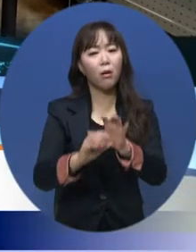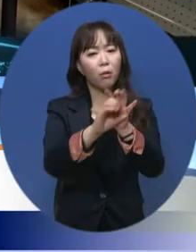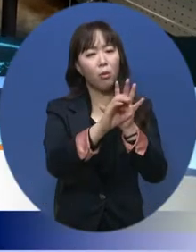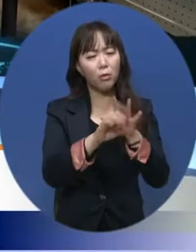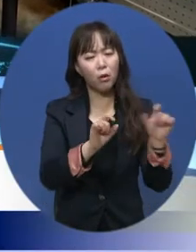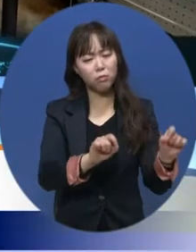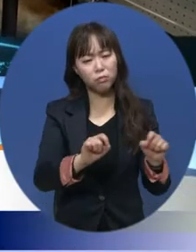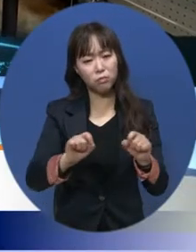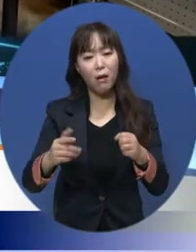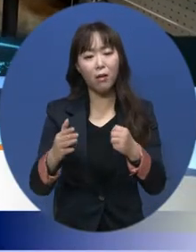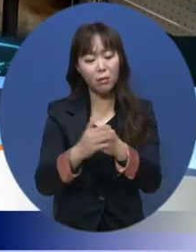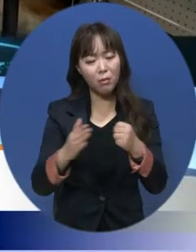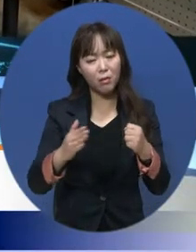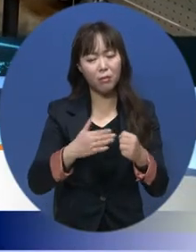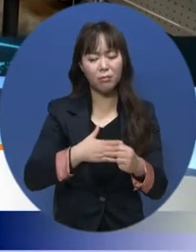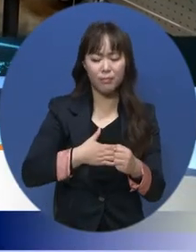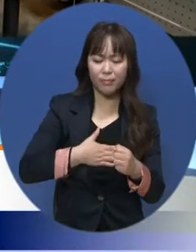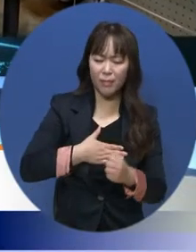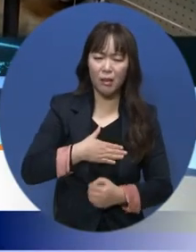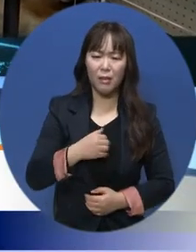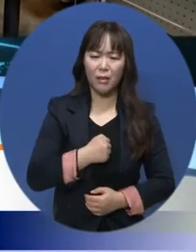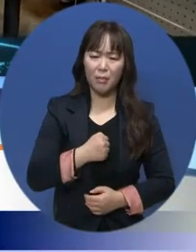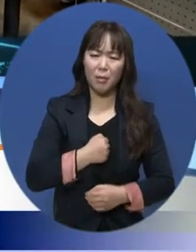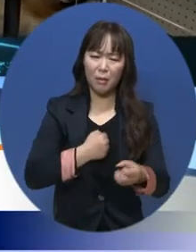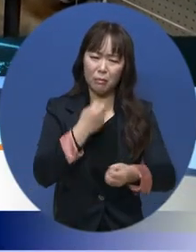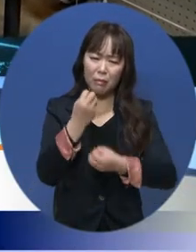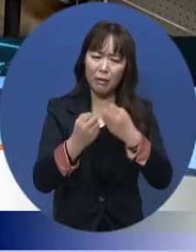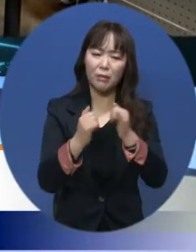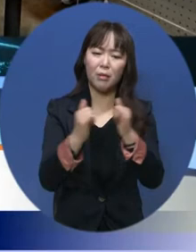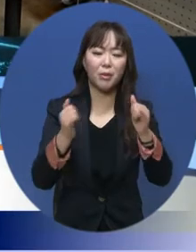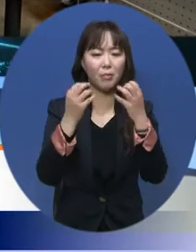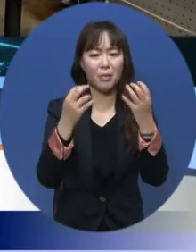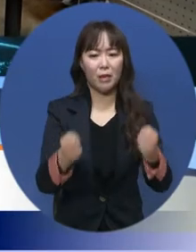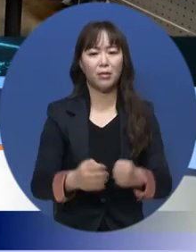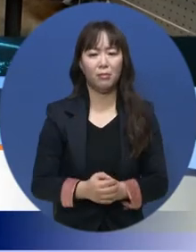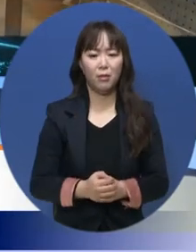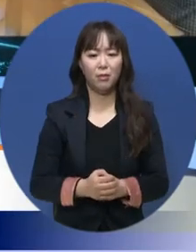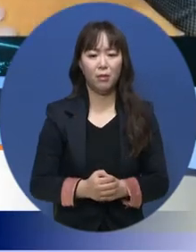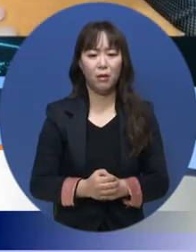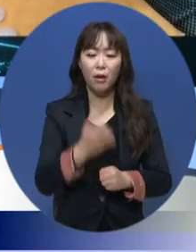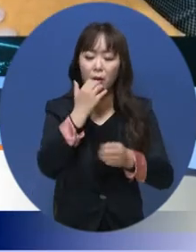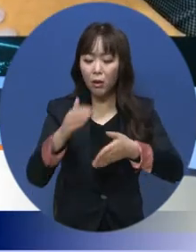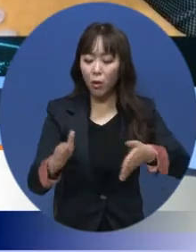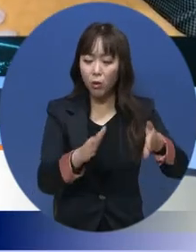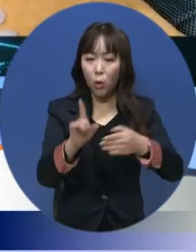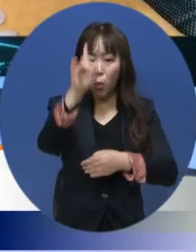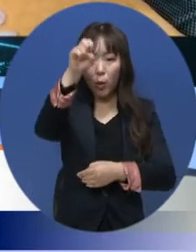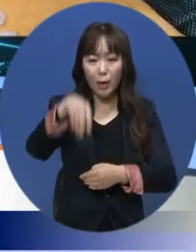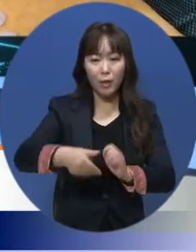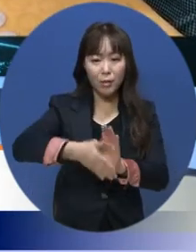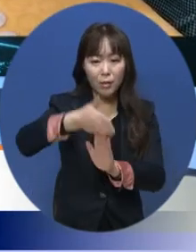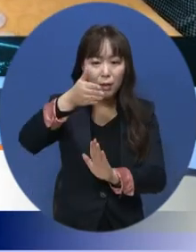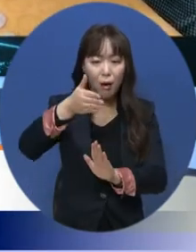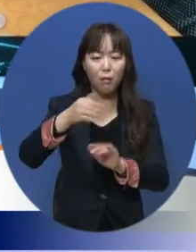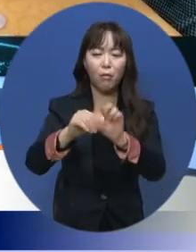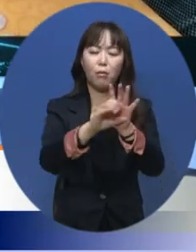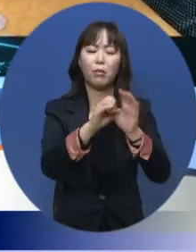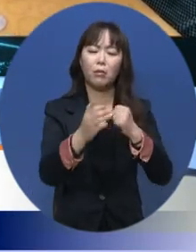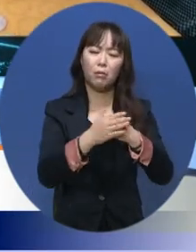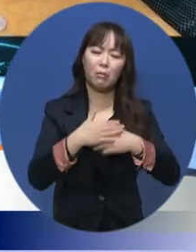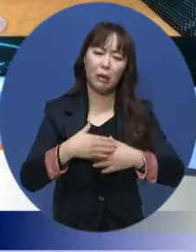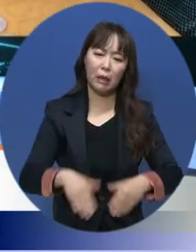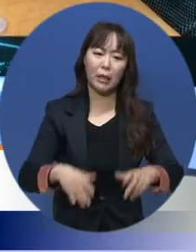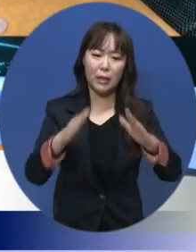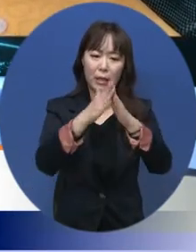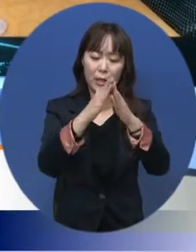코로나19가 장기화하면서 심리적 답답함을 호소하는 사람들이 늘어나고 있죠. 경기도 고양시가 코로나19로 지친